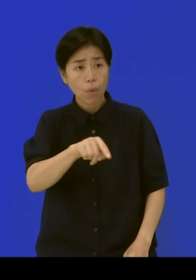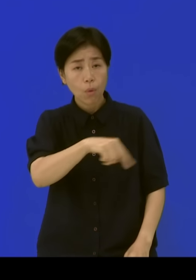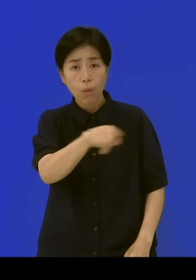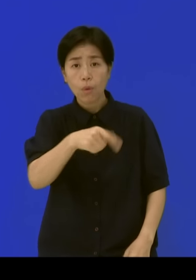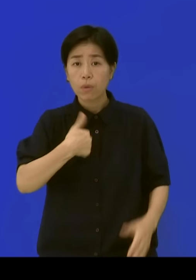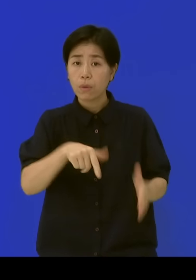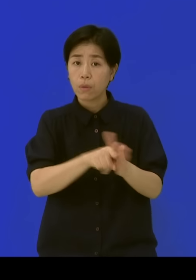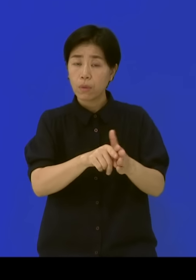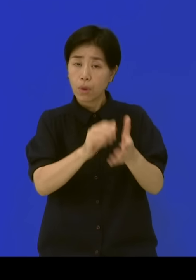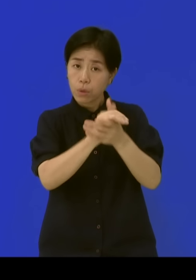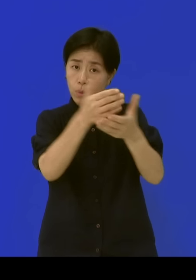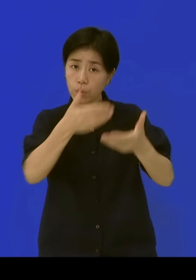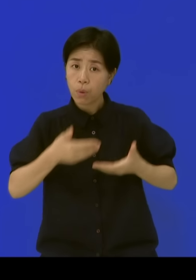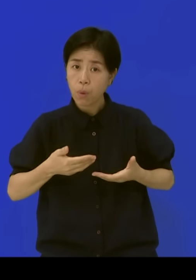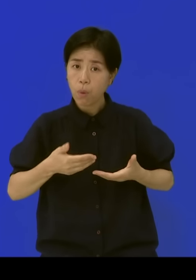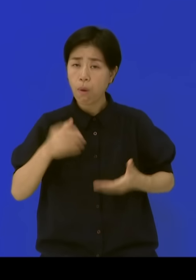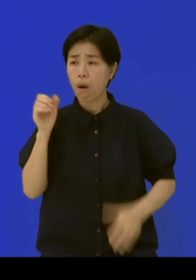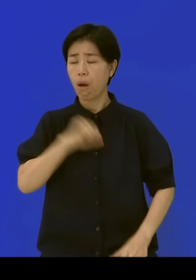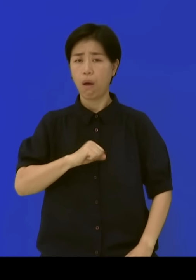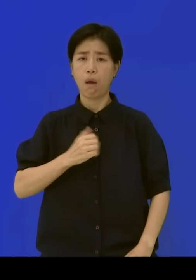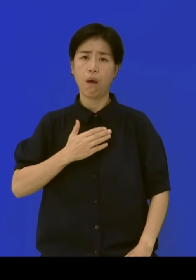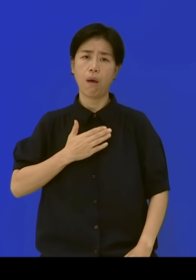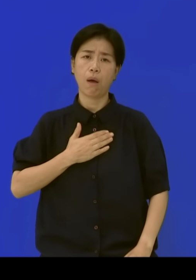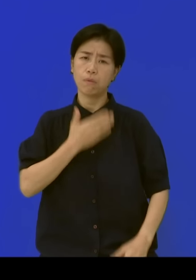그래서 그때 처음으로